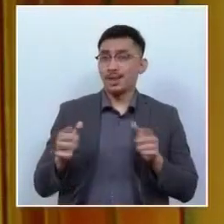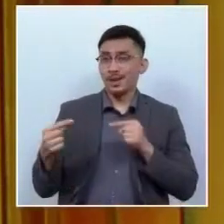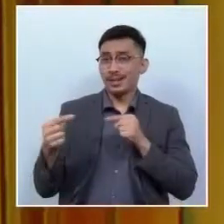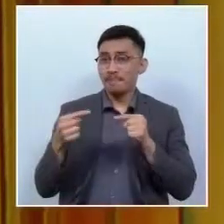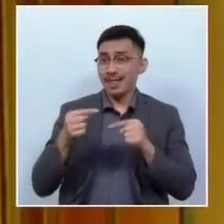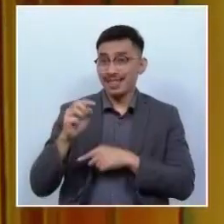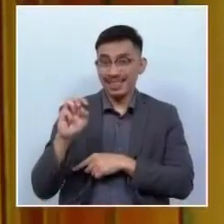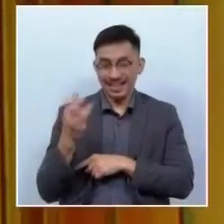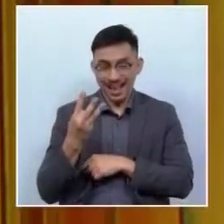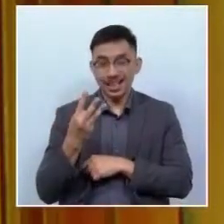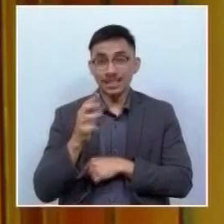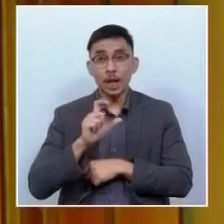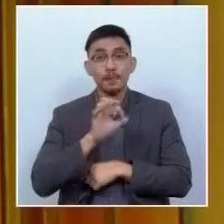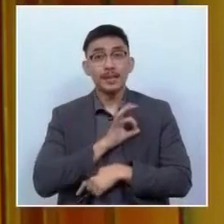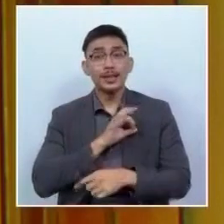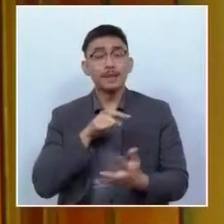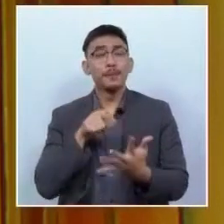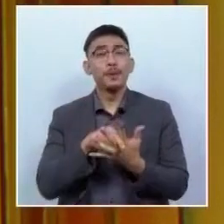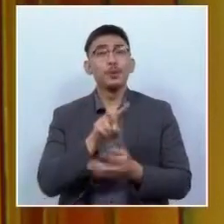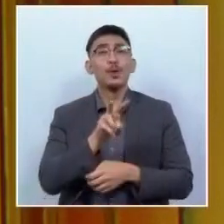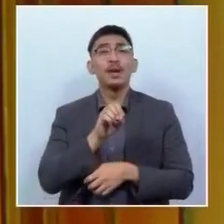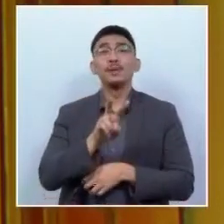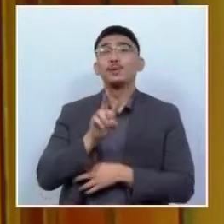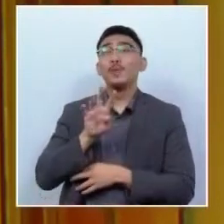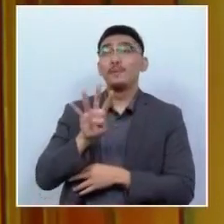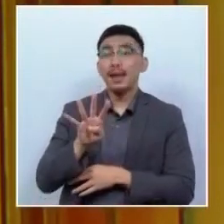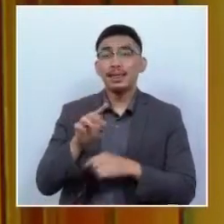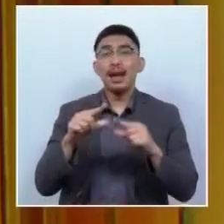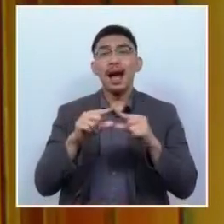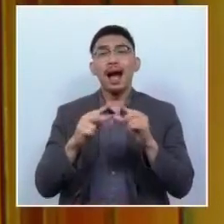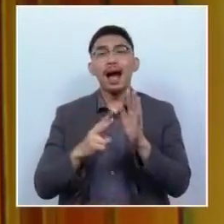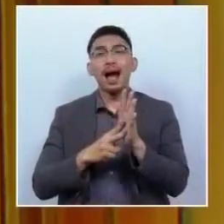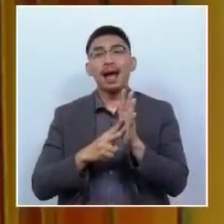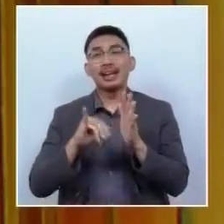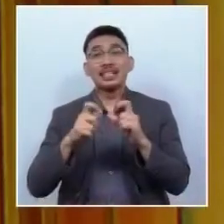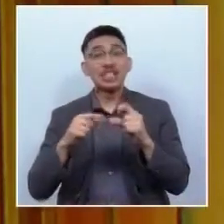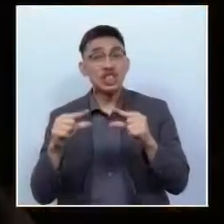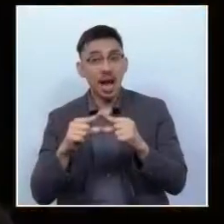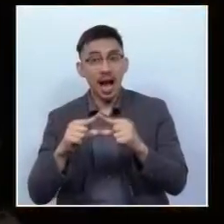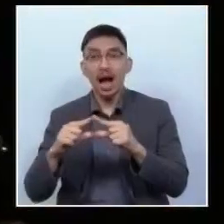pemilu 2024. Anissa Dasuki dan Aryo Ardi.